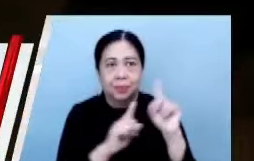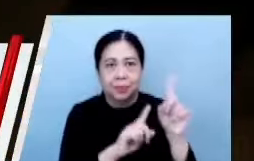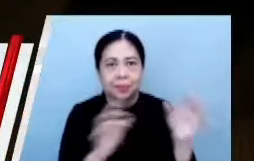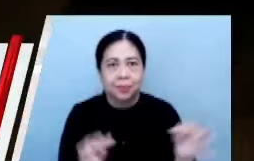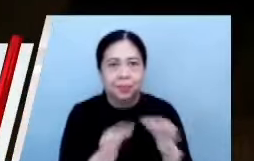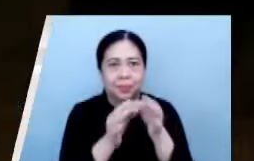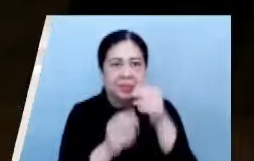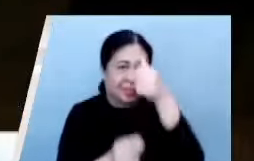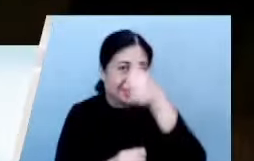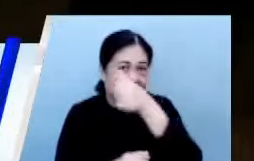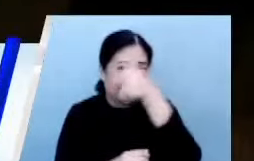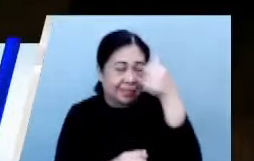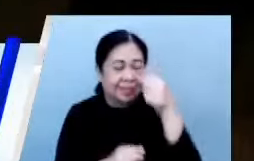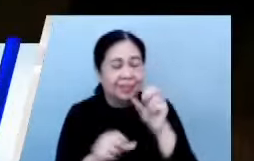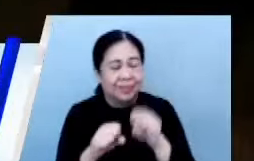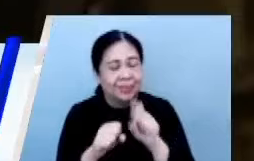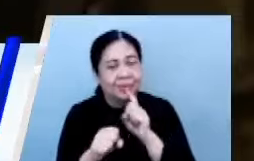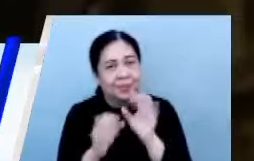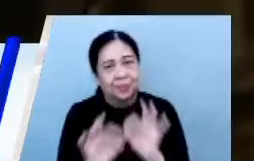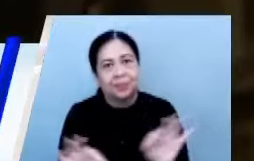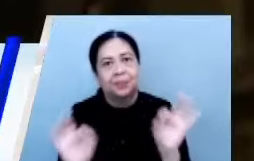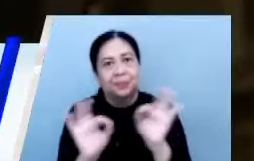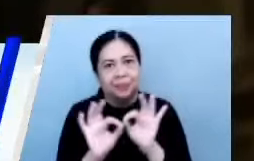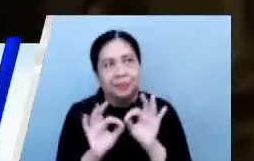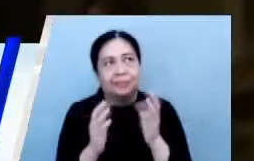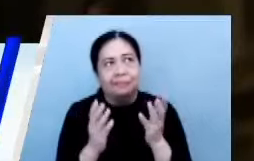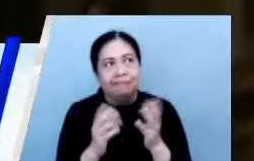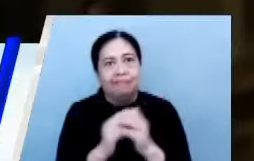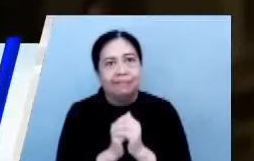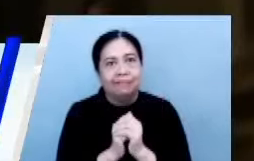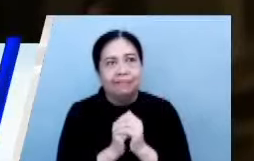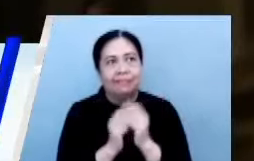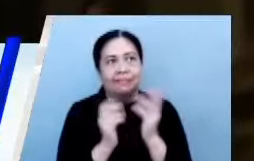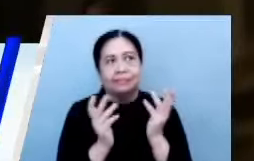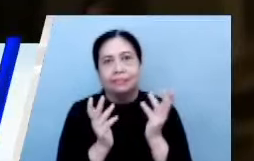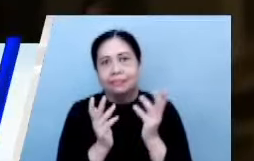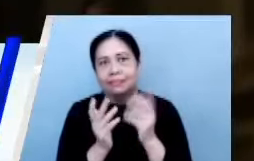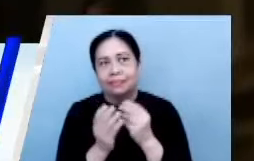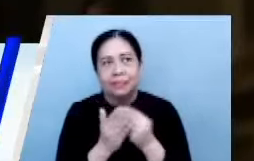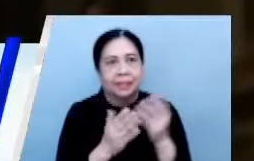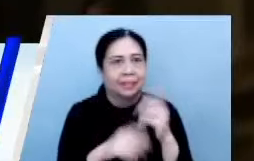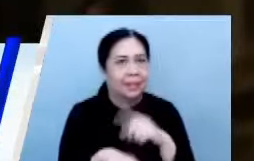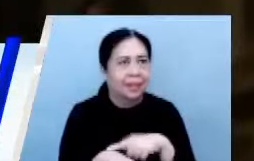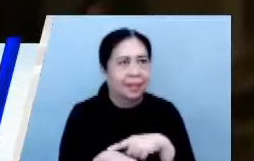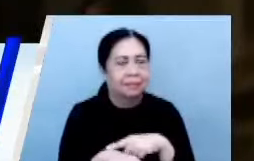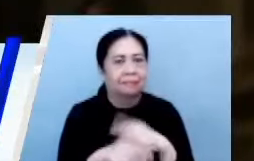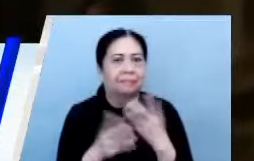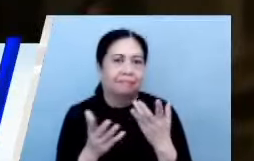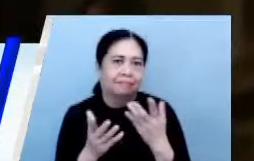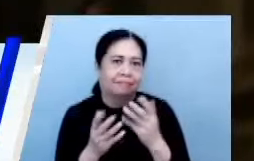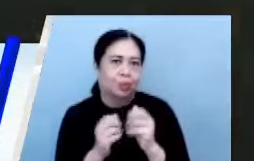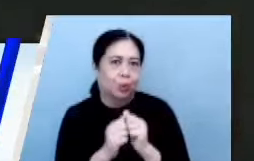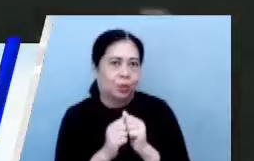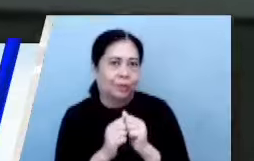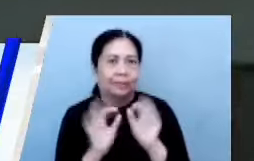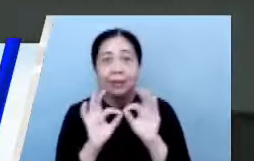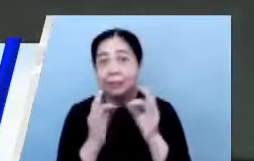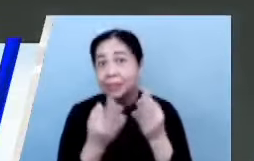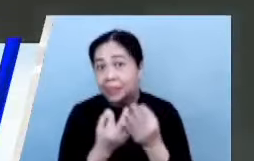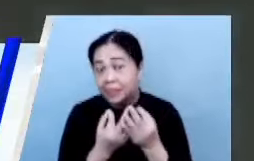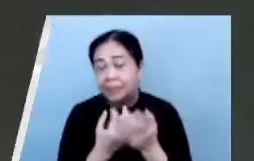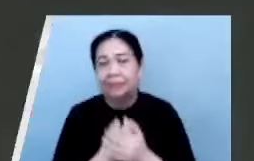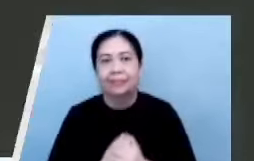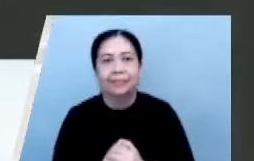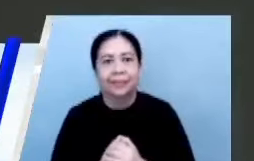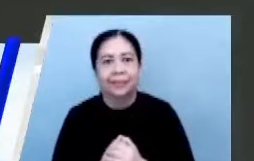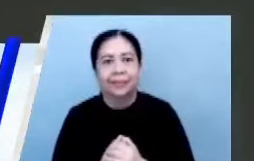Wednesday din. So it's really important then to, spend time with the family then. Ang